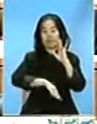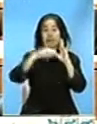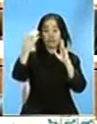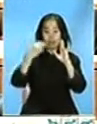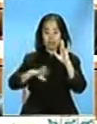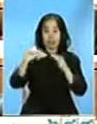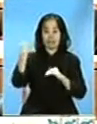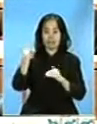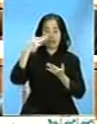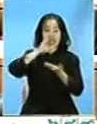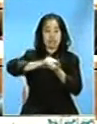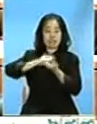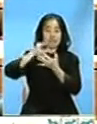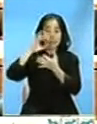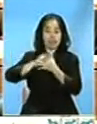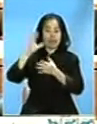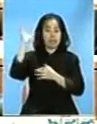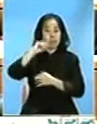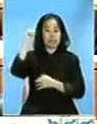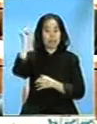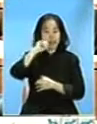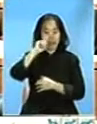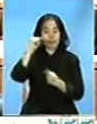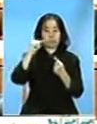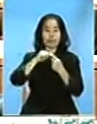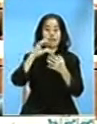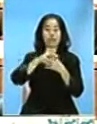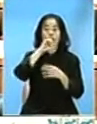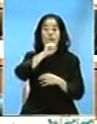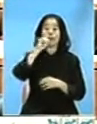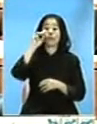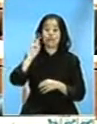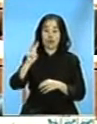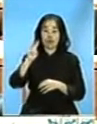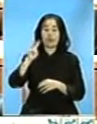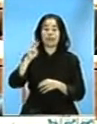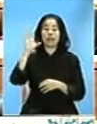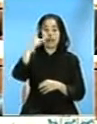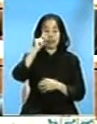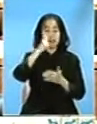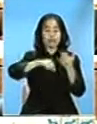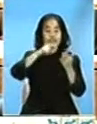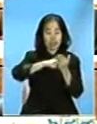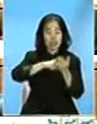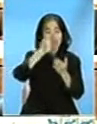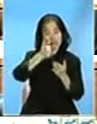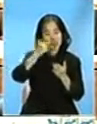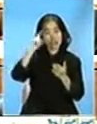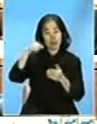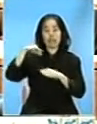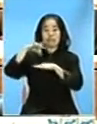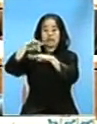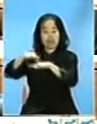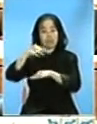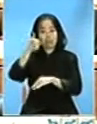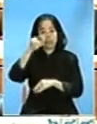าจจะมีข้อกังวลในเรื่องของที่มาว่าสมาชิกวุฒิสภาจะมาจากการเลือกตั้งหรือแต่งตั้งแต่ว่าผมคิดว่